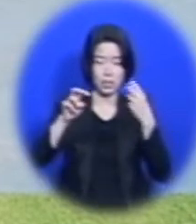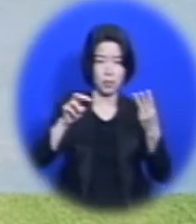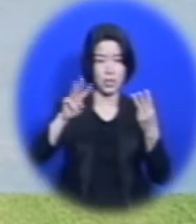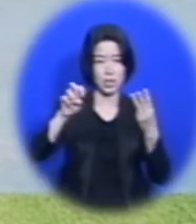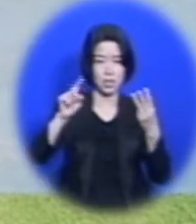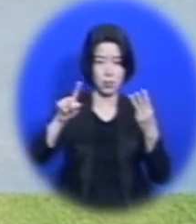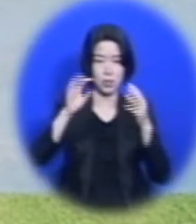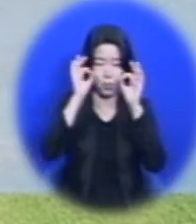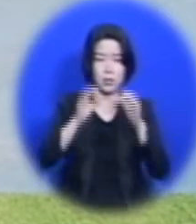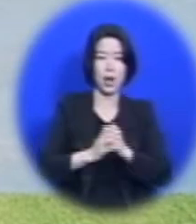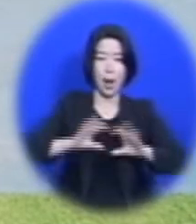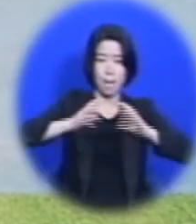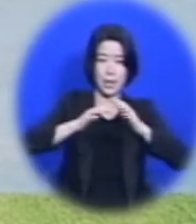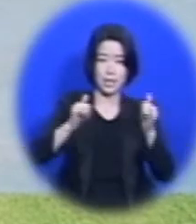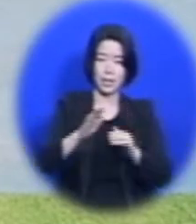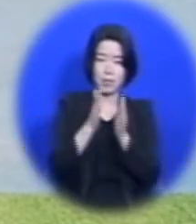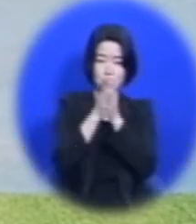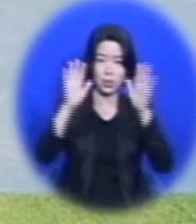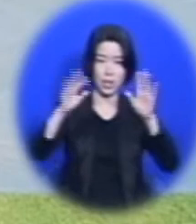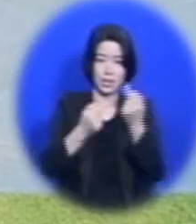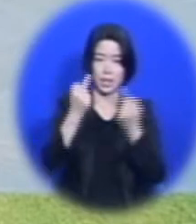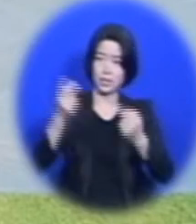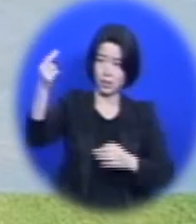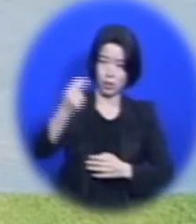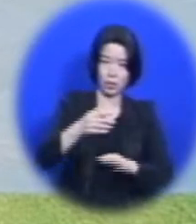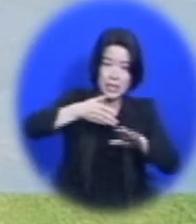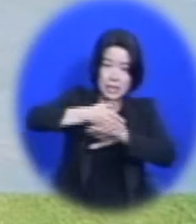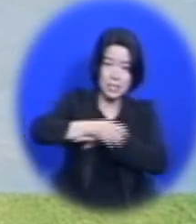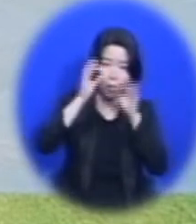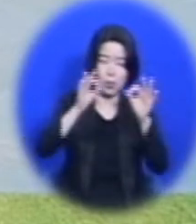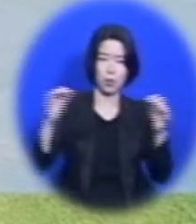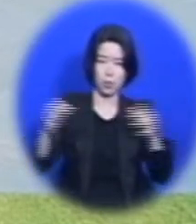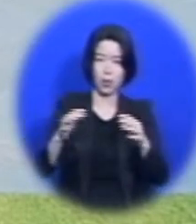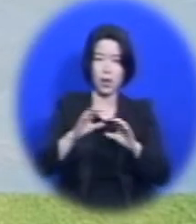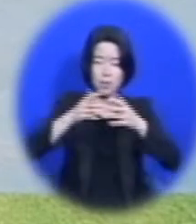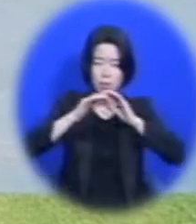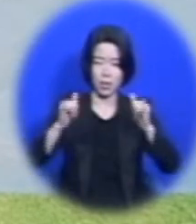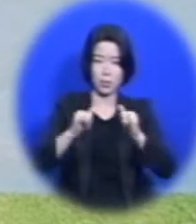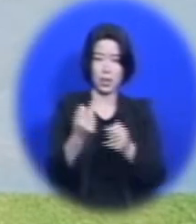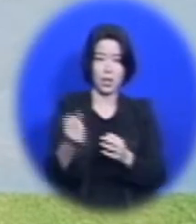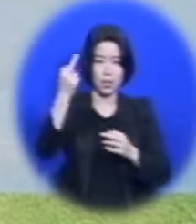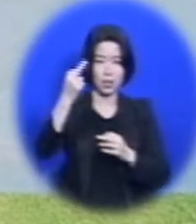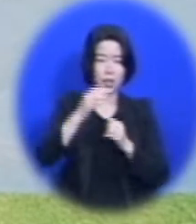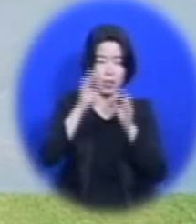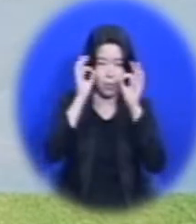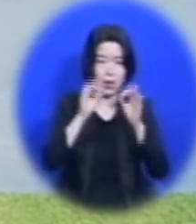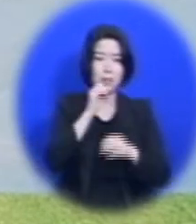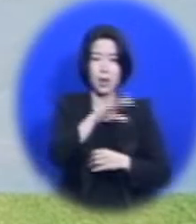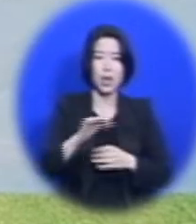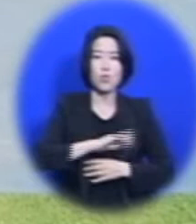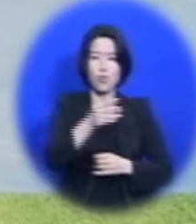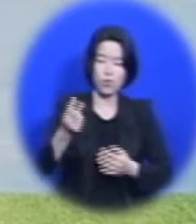나옵니다. 백성이 모세가 산에서 내려오미 더딤을 보고 모여 백성이 아론에게 이르러 말하되 일어나라 우리를